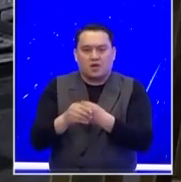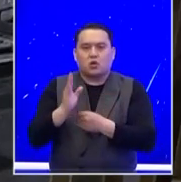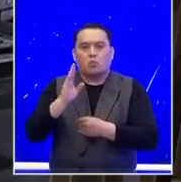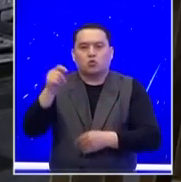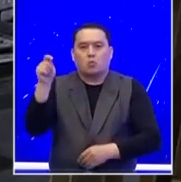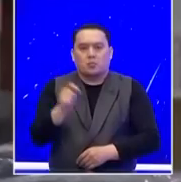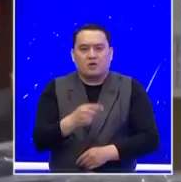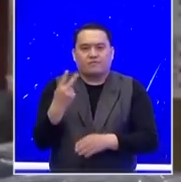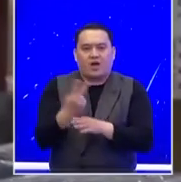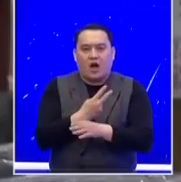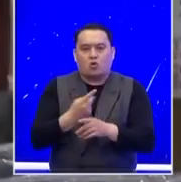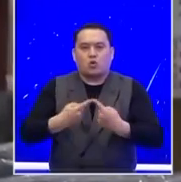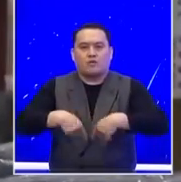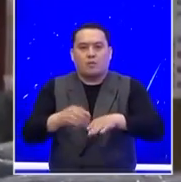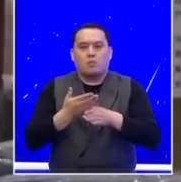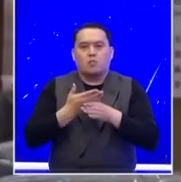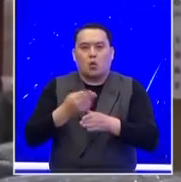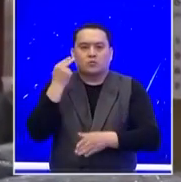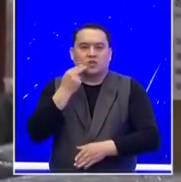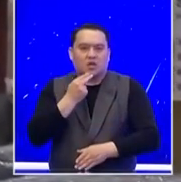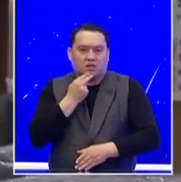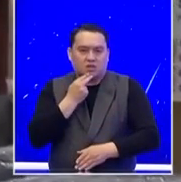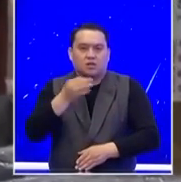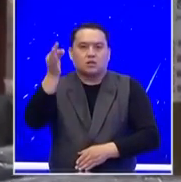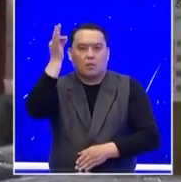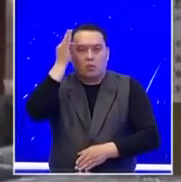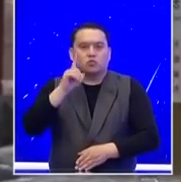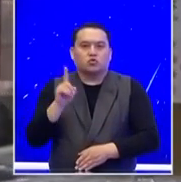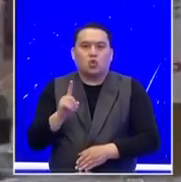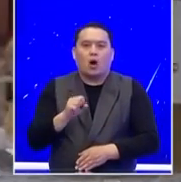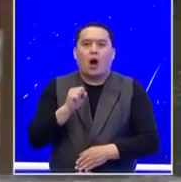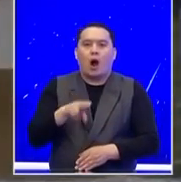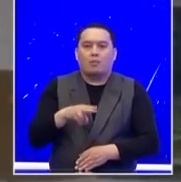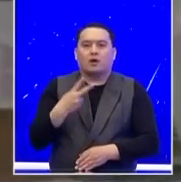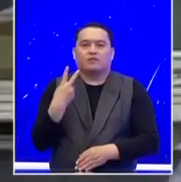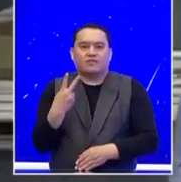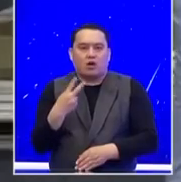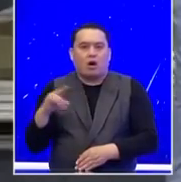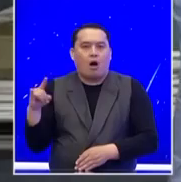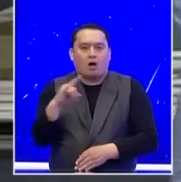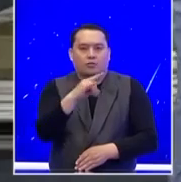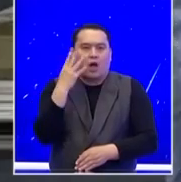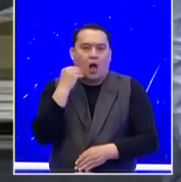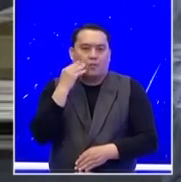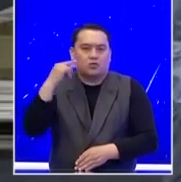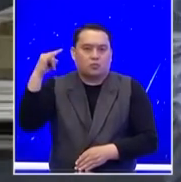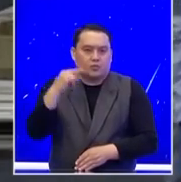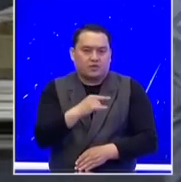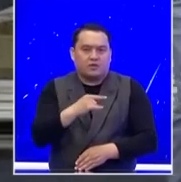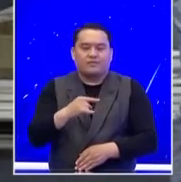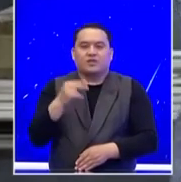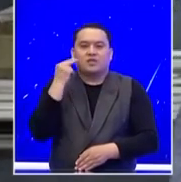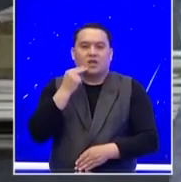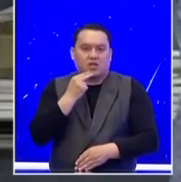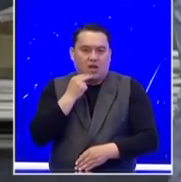ожидается прибытие и второй части гуманитарной помощи от КНР. Напомним, ранее 2 апреля в аэропорту Алматы приземлился самолет с